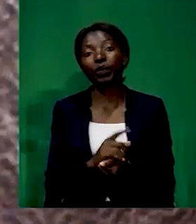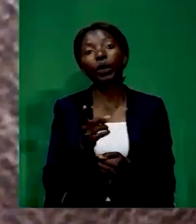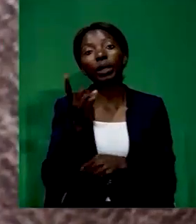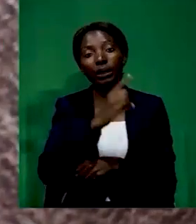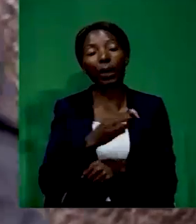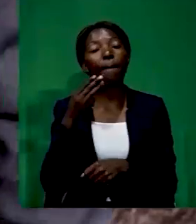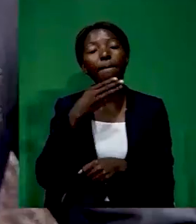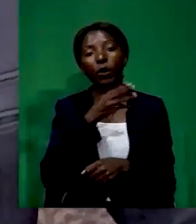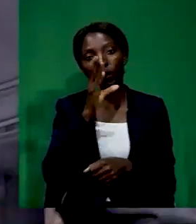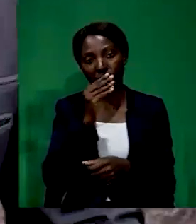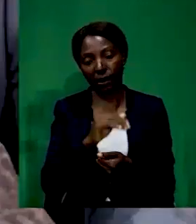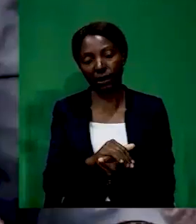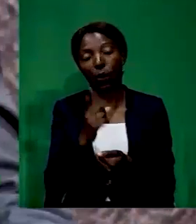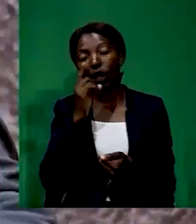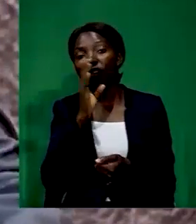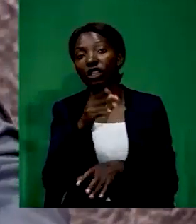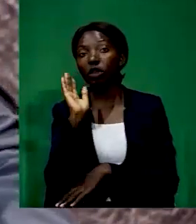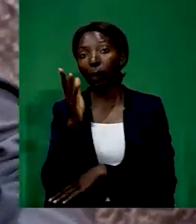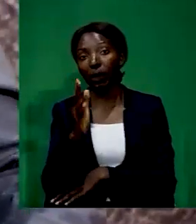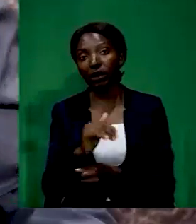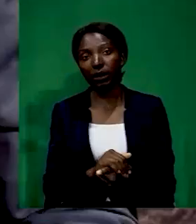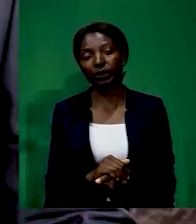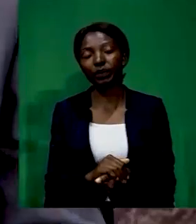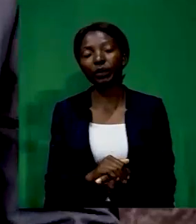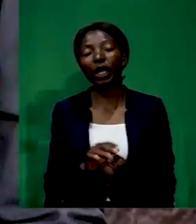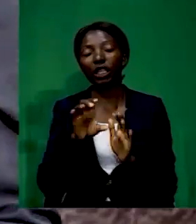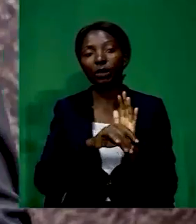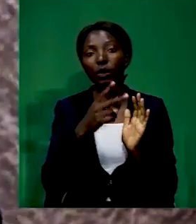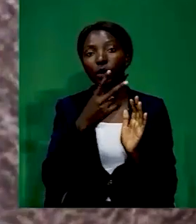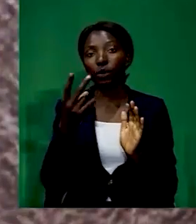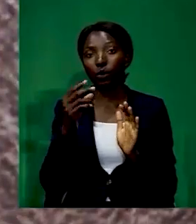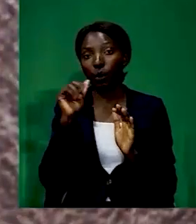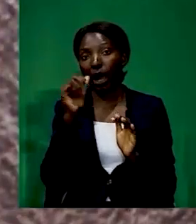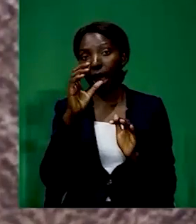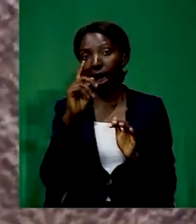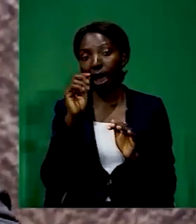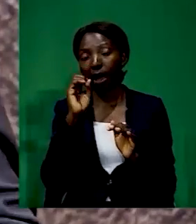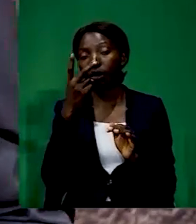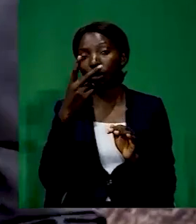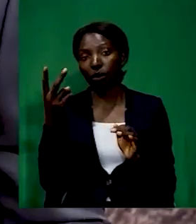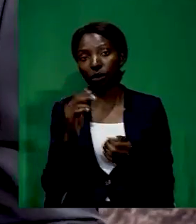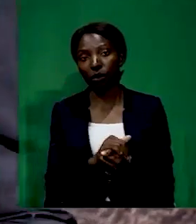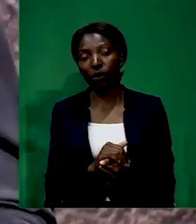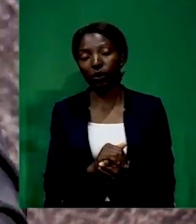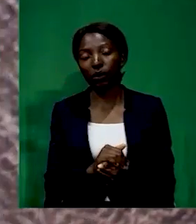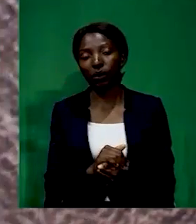zuva Paulo anoti apedza kuparidza. Chapter 22 yamabasa avapostora.